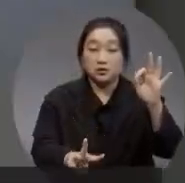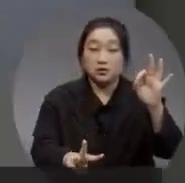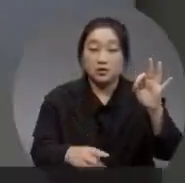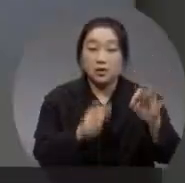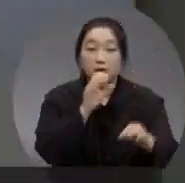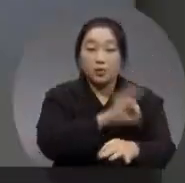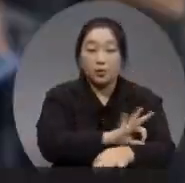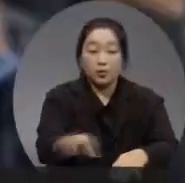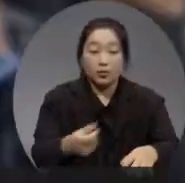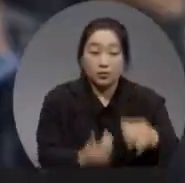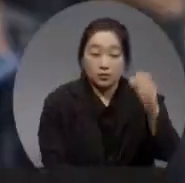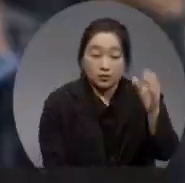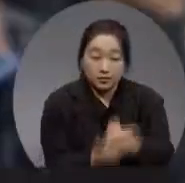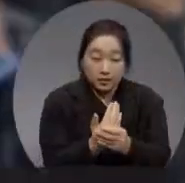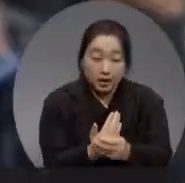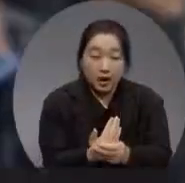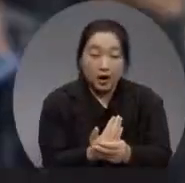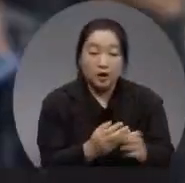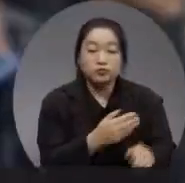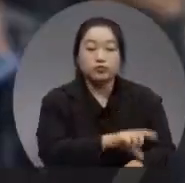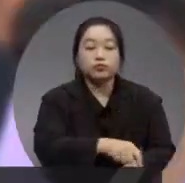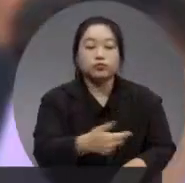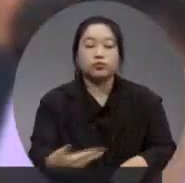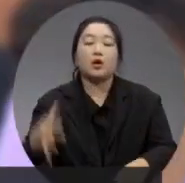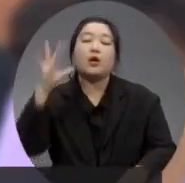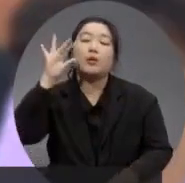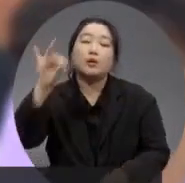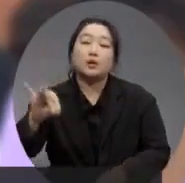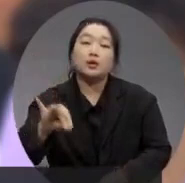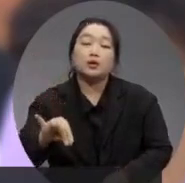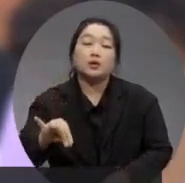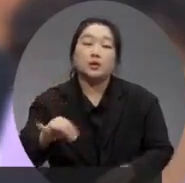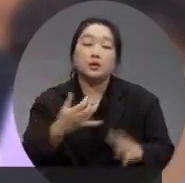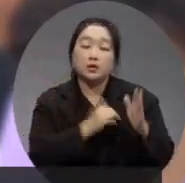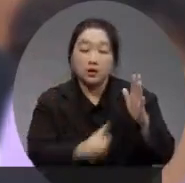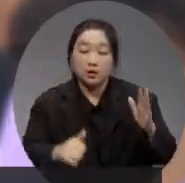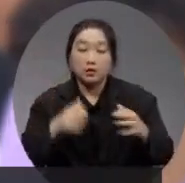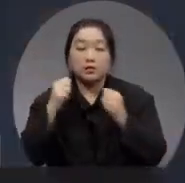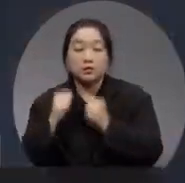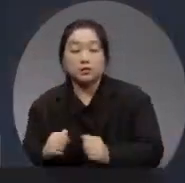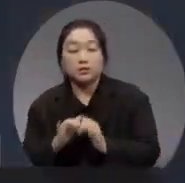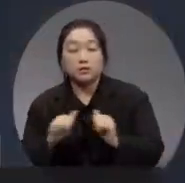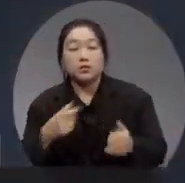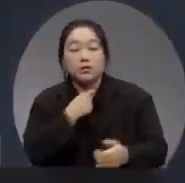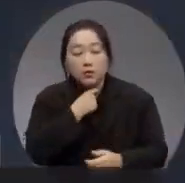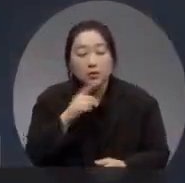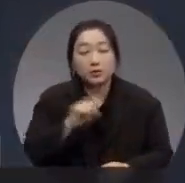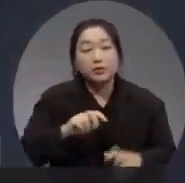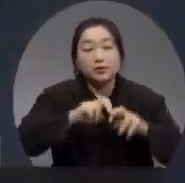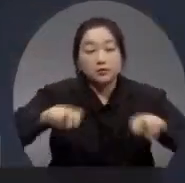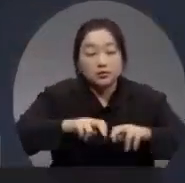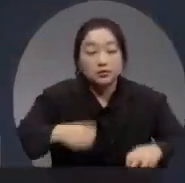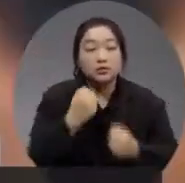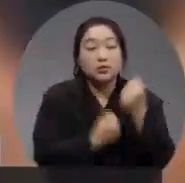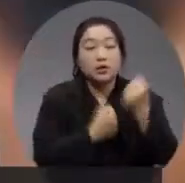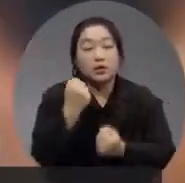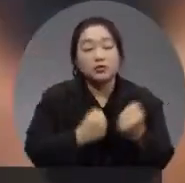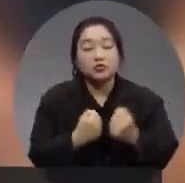됩니다 유가족과 생존자들이 원하는 것은 진상규명과 재발방지 대책 마련이지만 의책